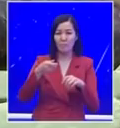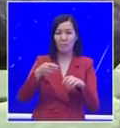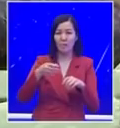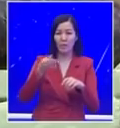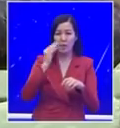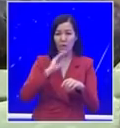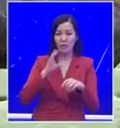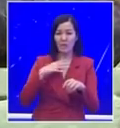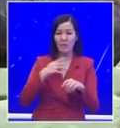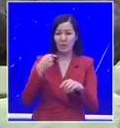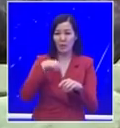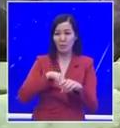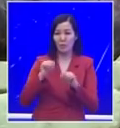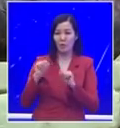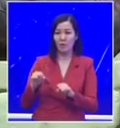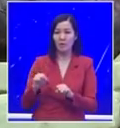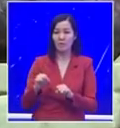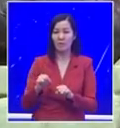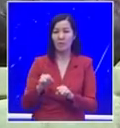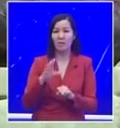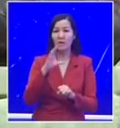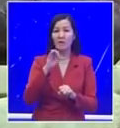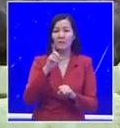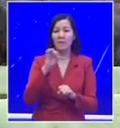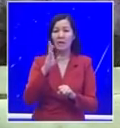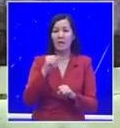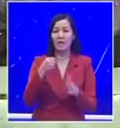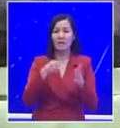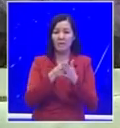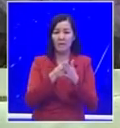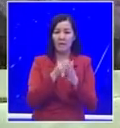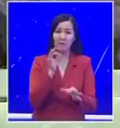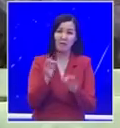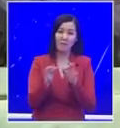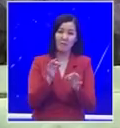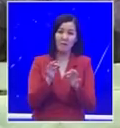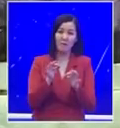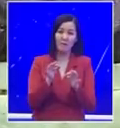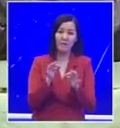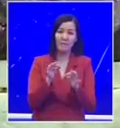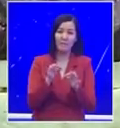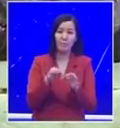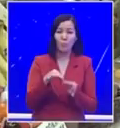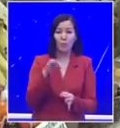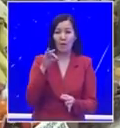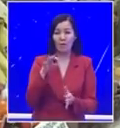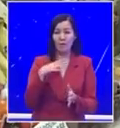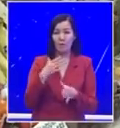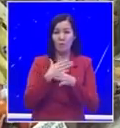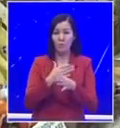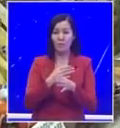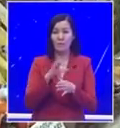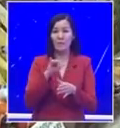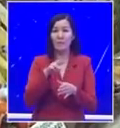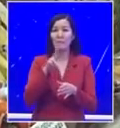біз иммунитет көтереді, сахарный диабетті нормада ұстайды, давлениені нормаға ұстайды деп, и худеть етіп өшінді.